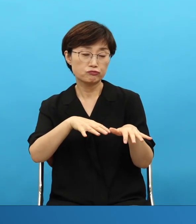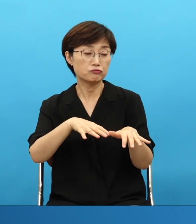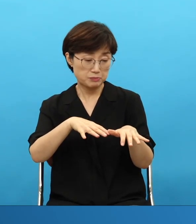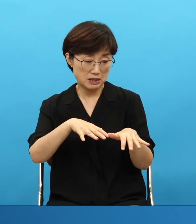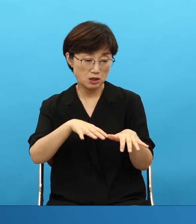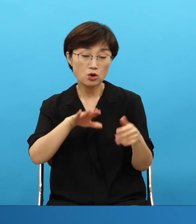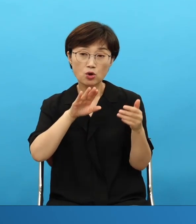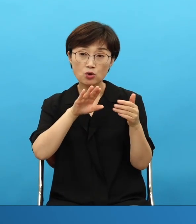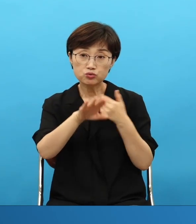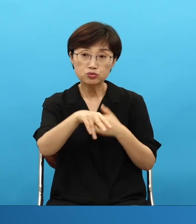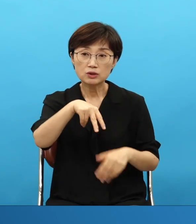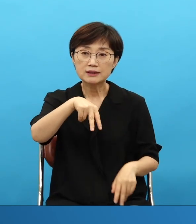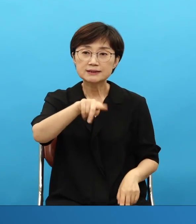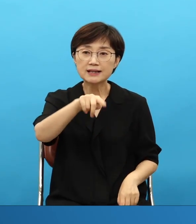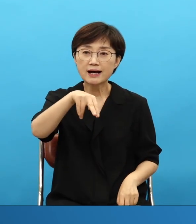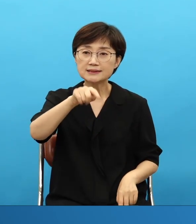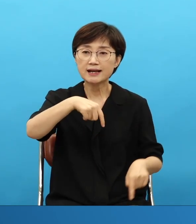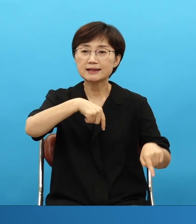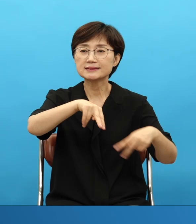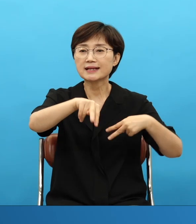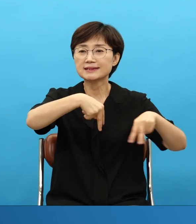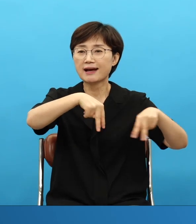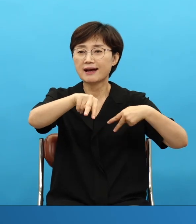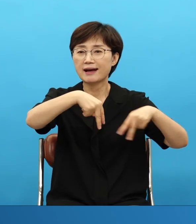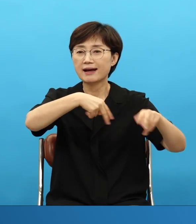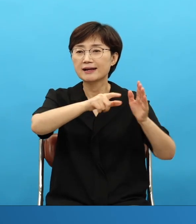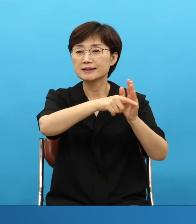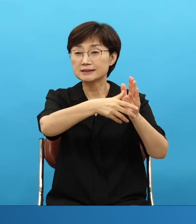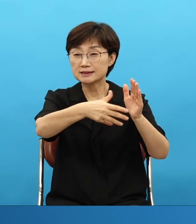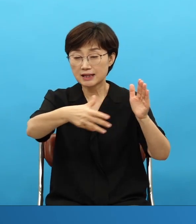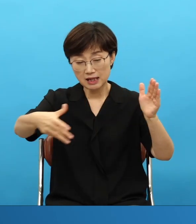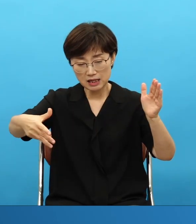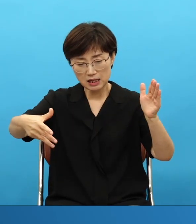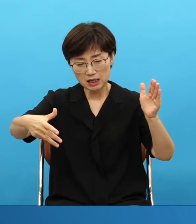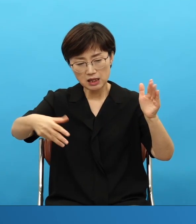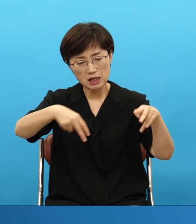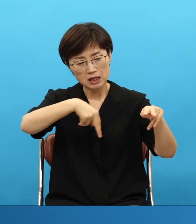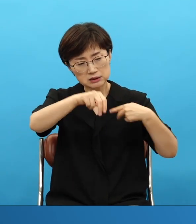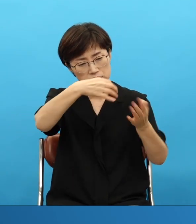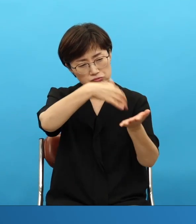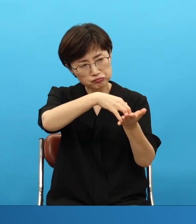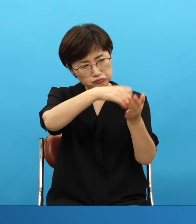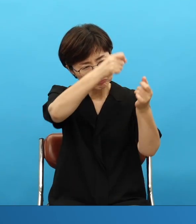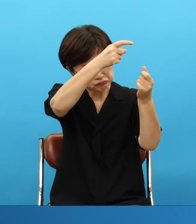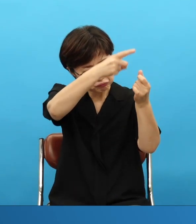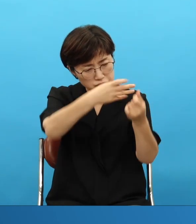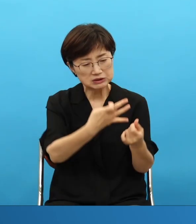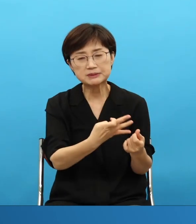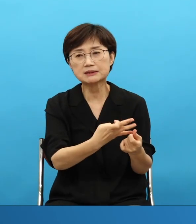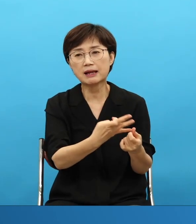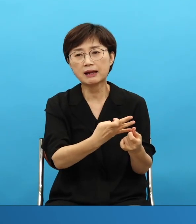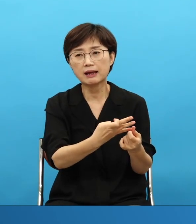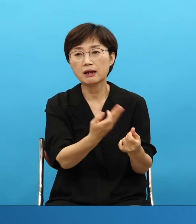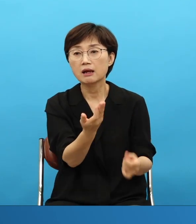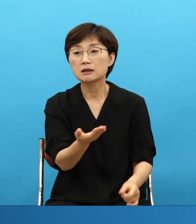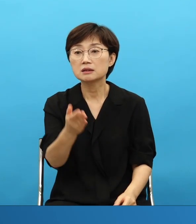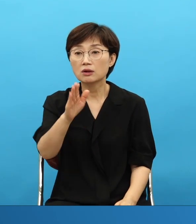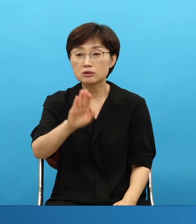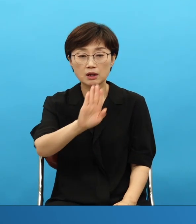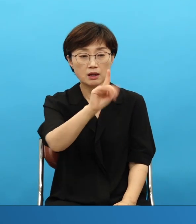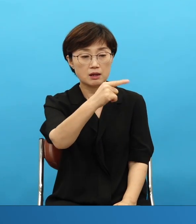동안에 블레셋을 감당을 못하는 거예요. They came out of Egypt, but for 14 generations of leaders, they could not overcome the